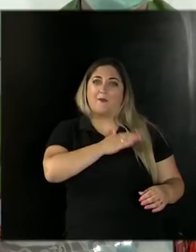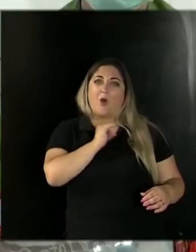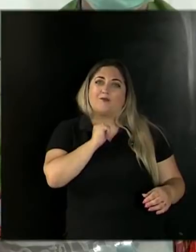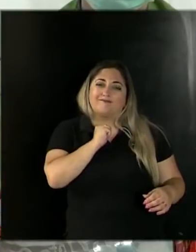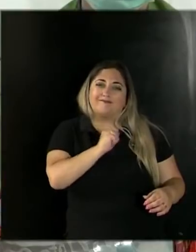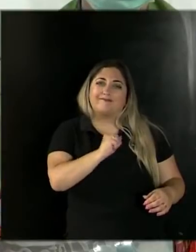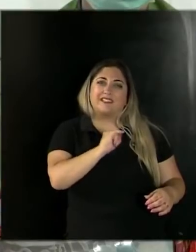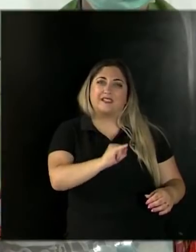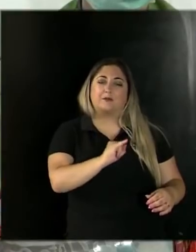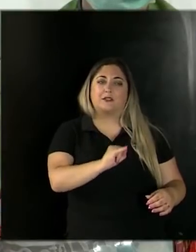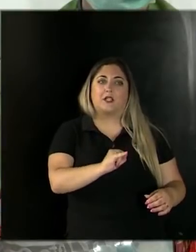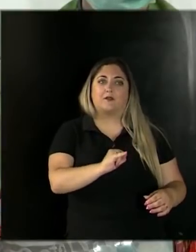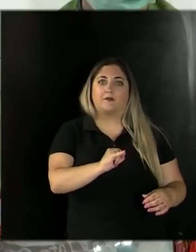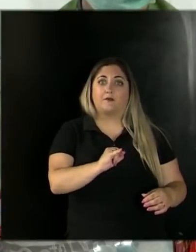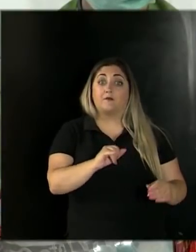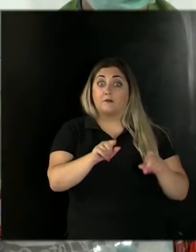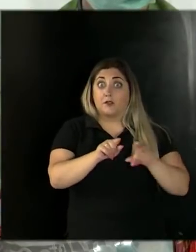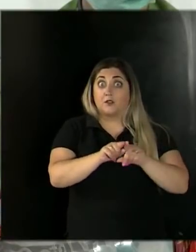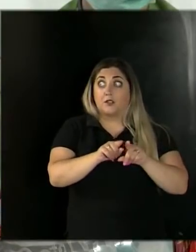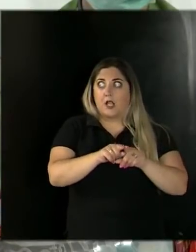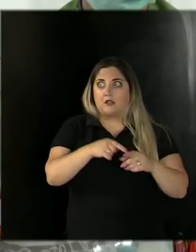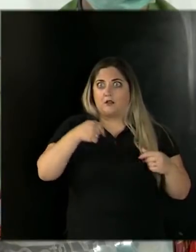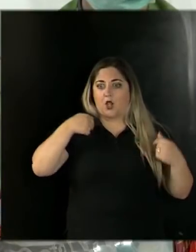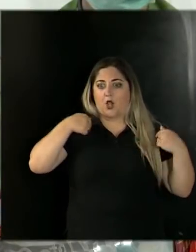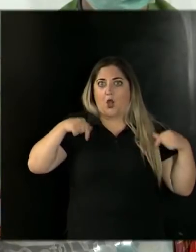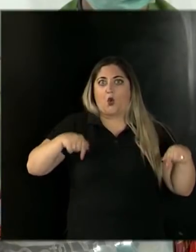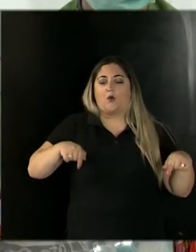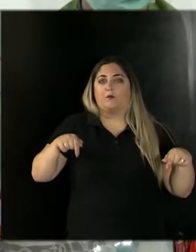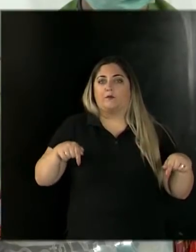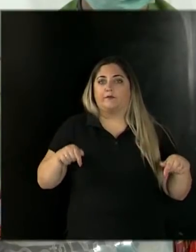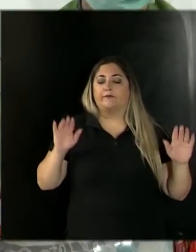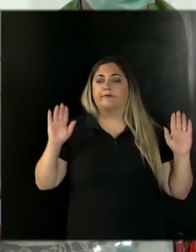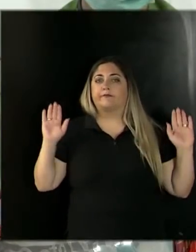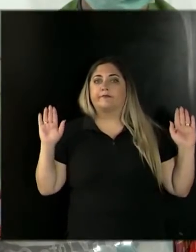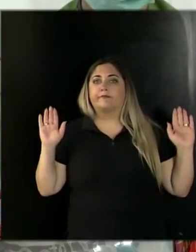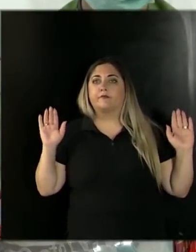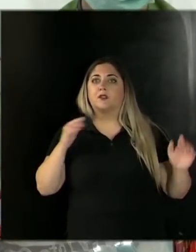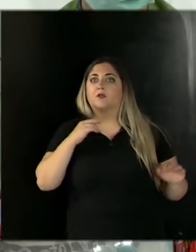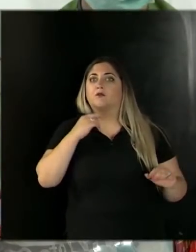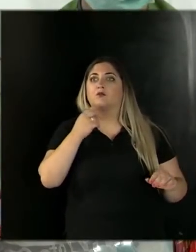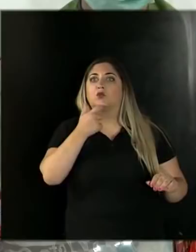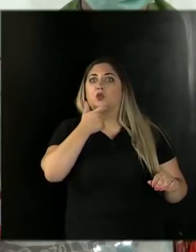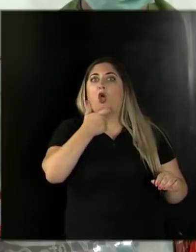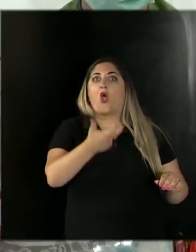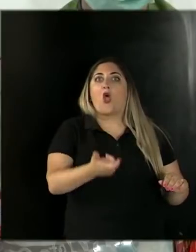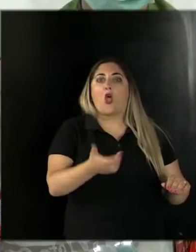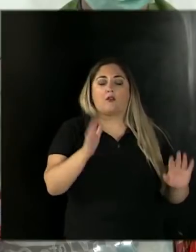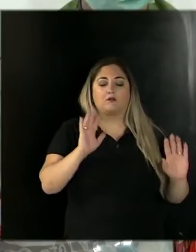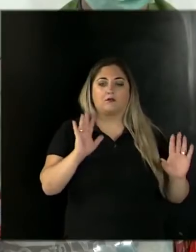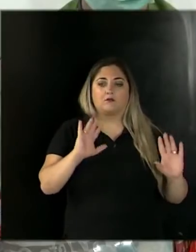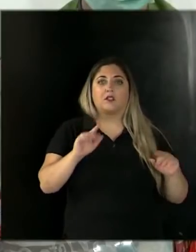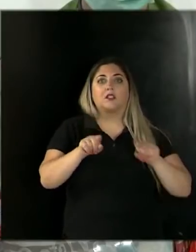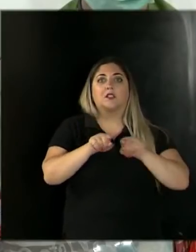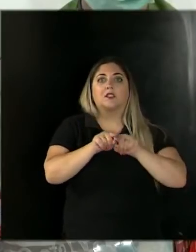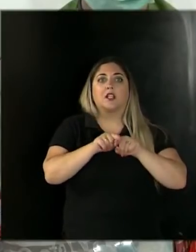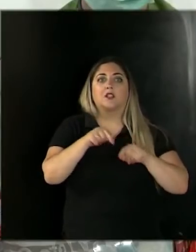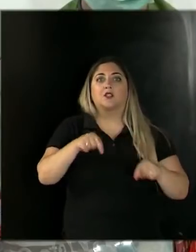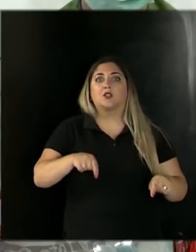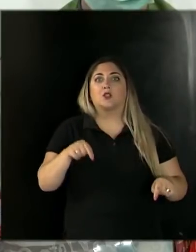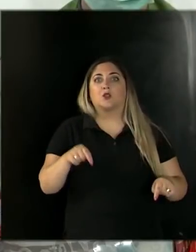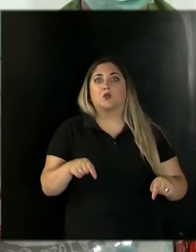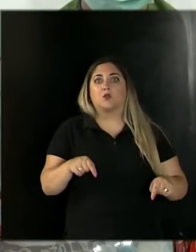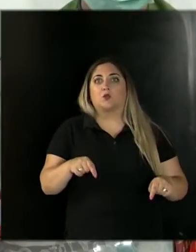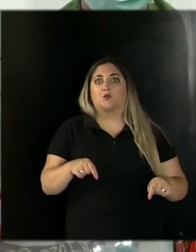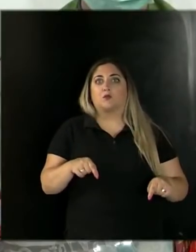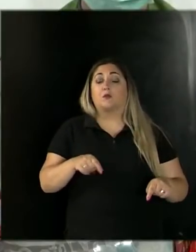Aħna kultant imbagħtu bl-istess difetti. M'għandniex għalfejn nitkażaw bin-nies ta' żmien Eżekjel u lanqas bin-nies